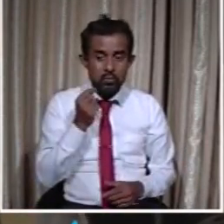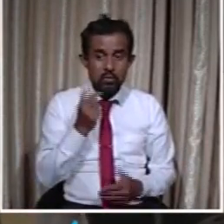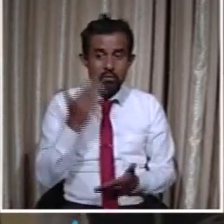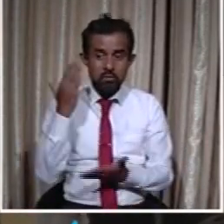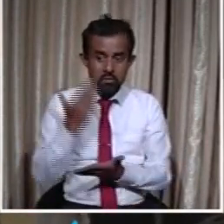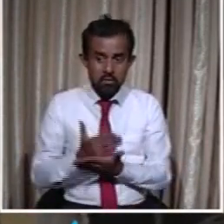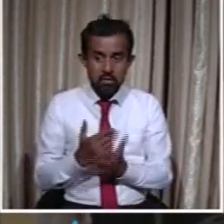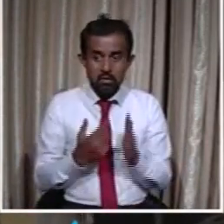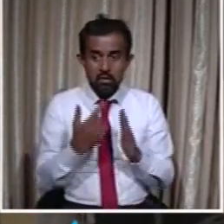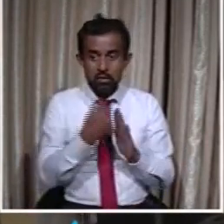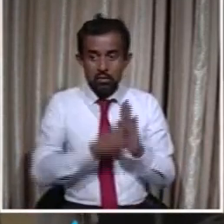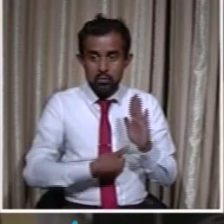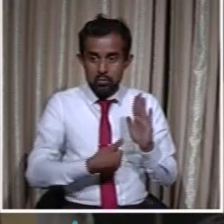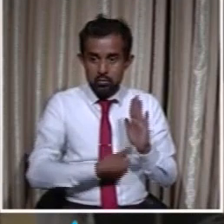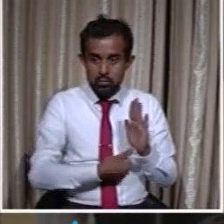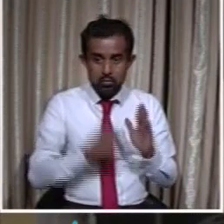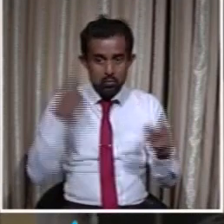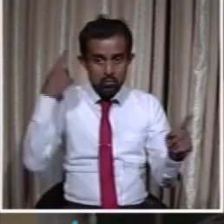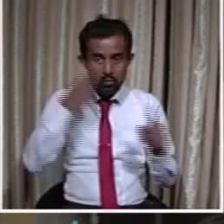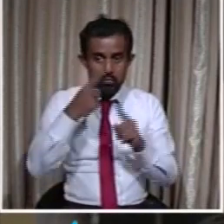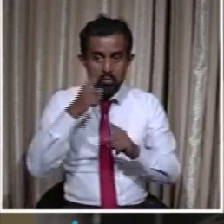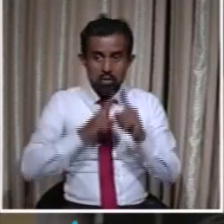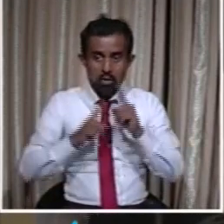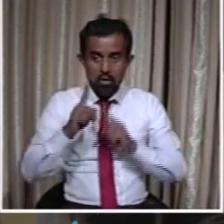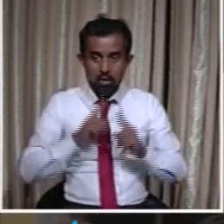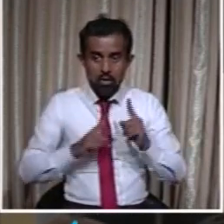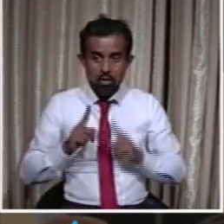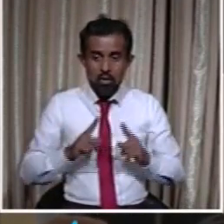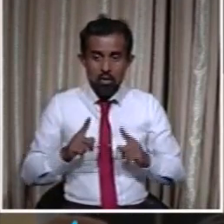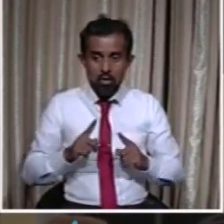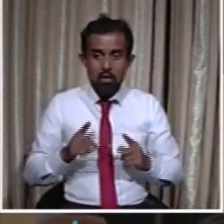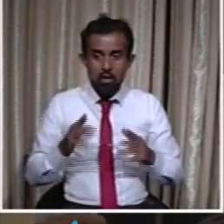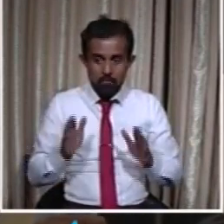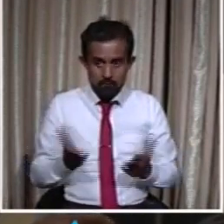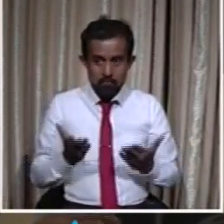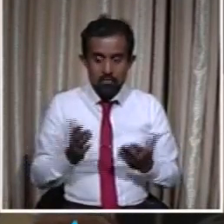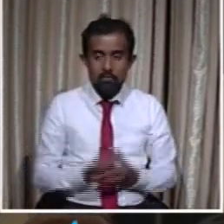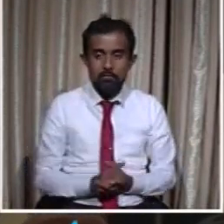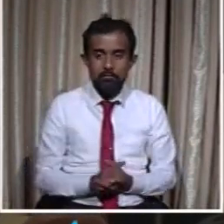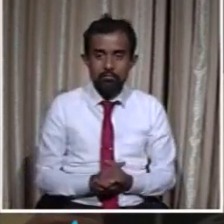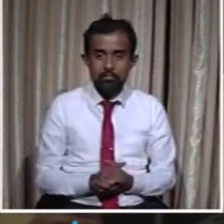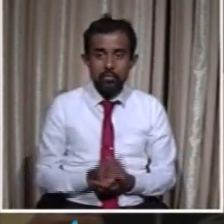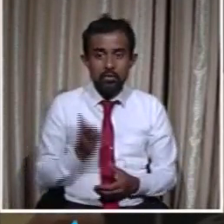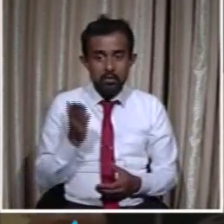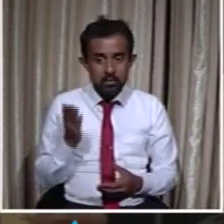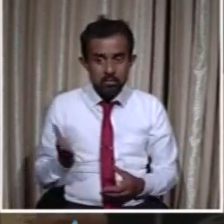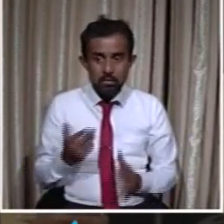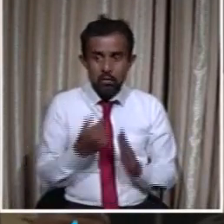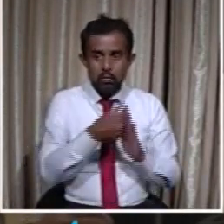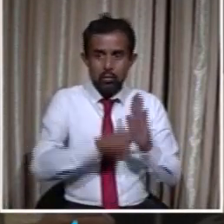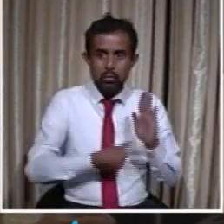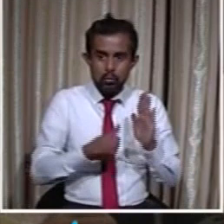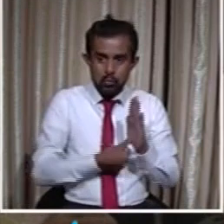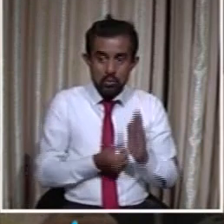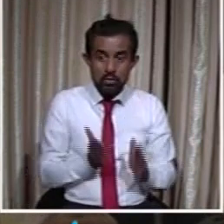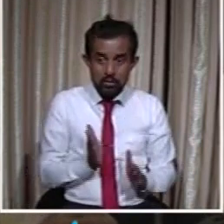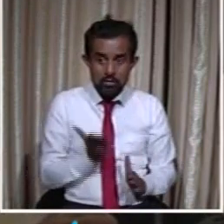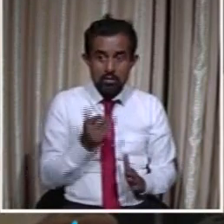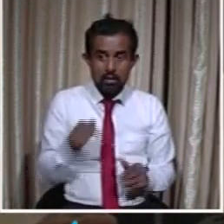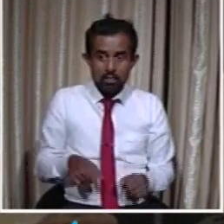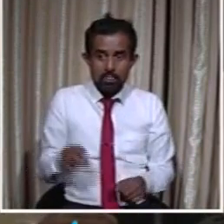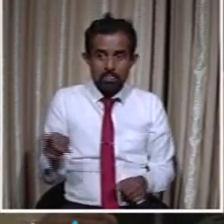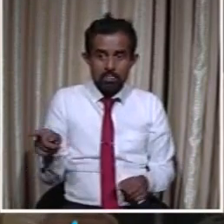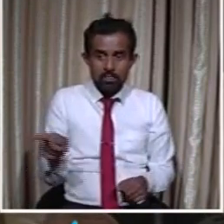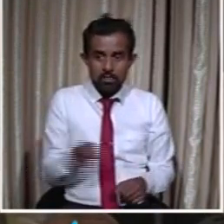காரணத்தினால்தான் இன்று இந்த இலங்கை இவ்வளவு ஒரு மிக மோசமான பொருளாதார நெருக்கடியை சந்தித்திருக்கிறது. ஒரு ஜனநாயக